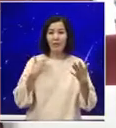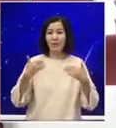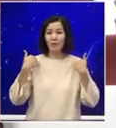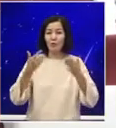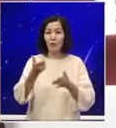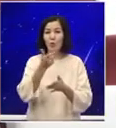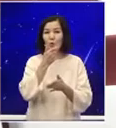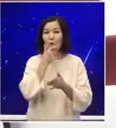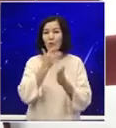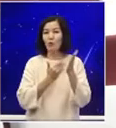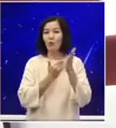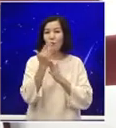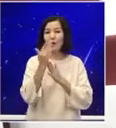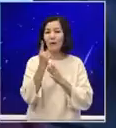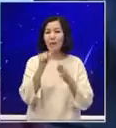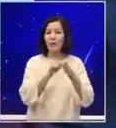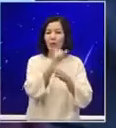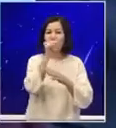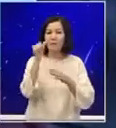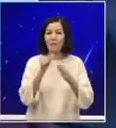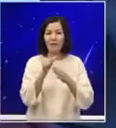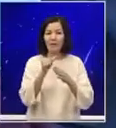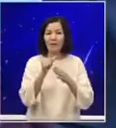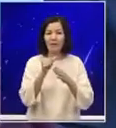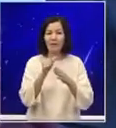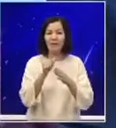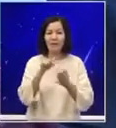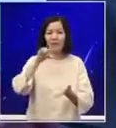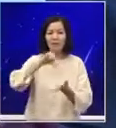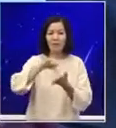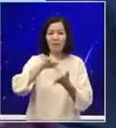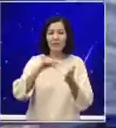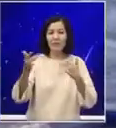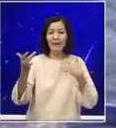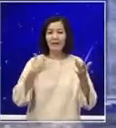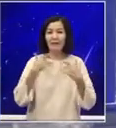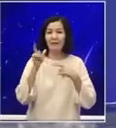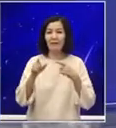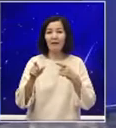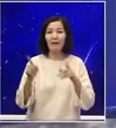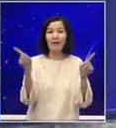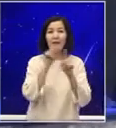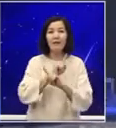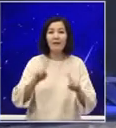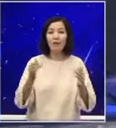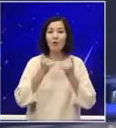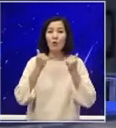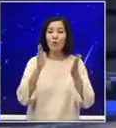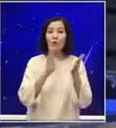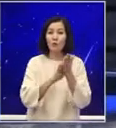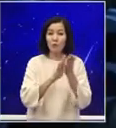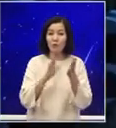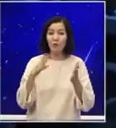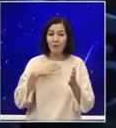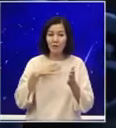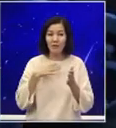көрермен жоғары бағалады. Бір жарым сағатқа жоқ сахнада қойылым қойған әртістерге залдағылар ерекше қошемет көрсетті. Сұңғыла